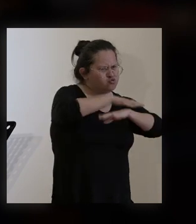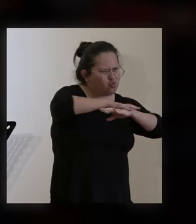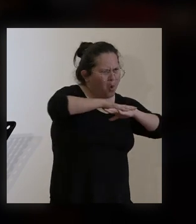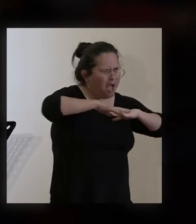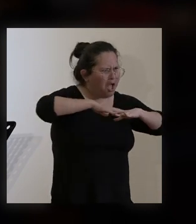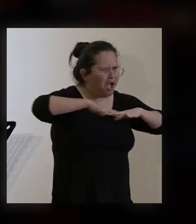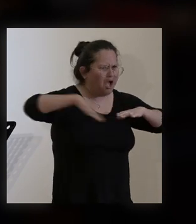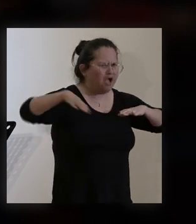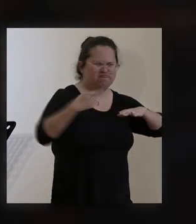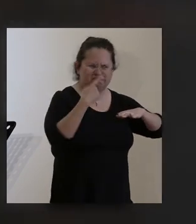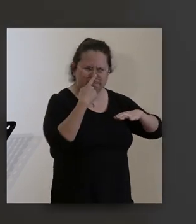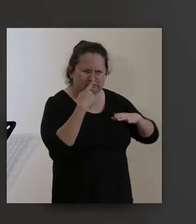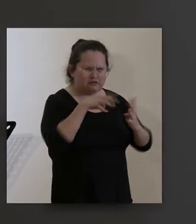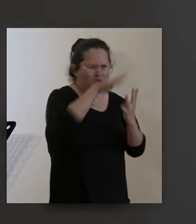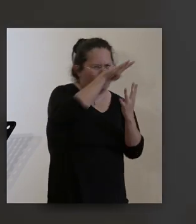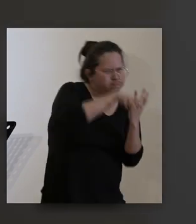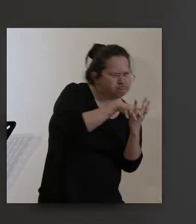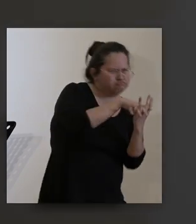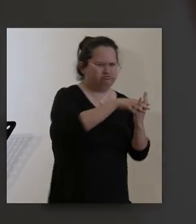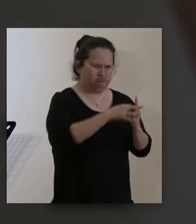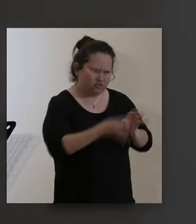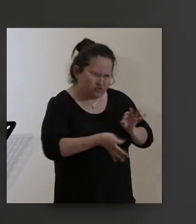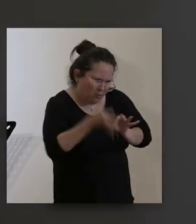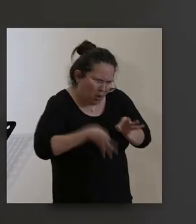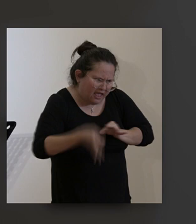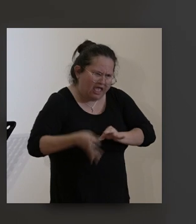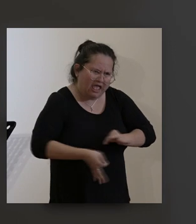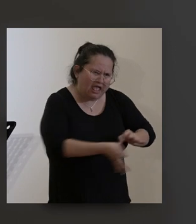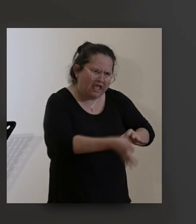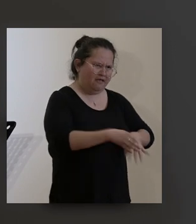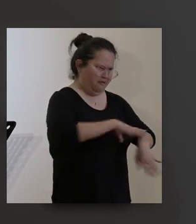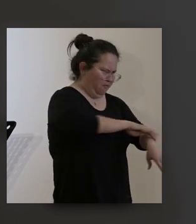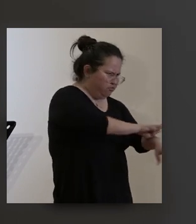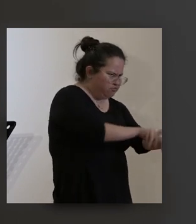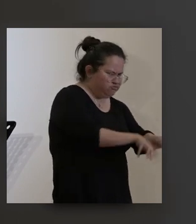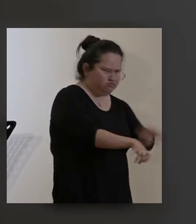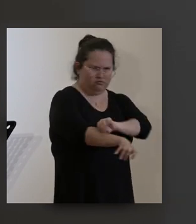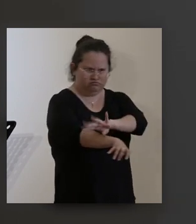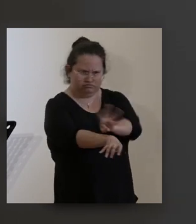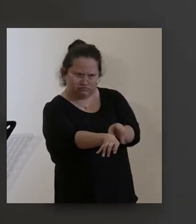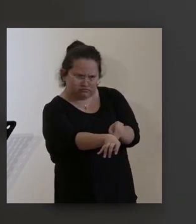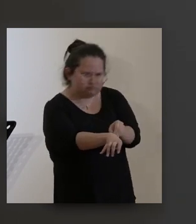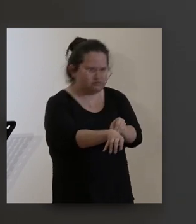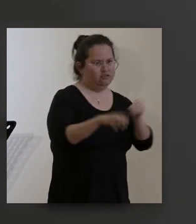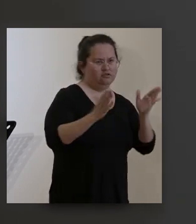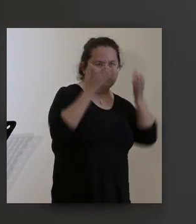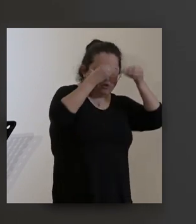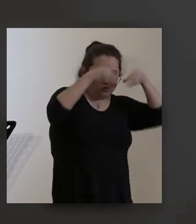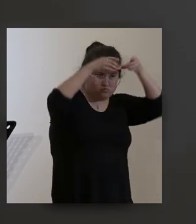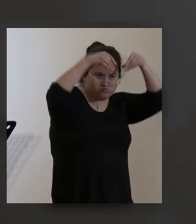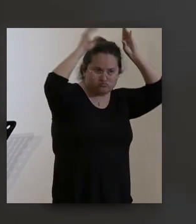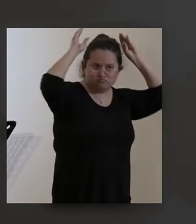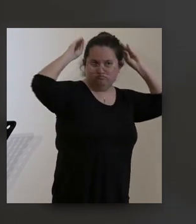ou surtissée, un satin de soie. Ses manches sont en dentelle, sa coiffure est parfaitement à la mode des années